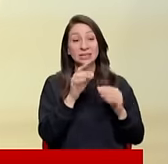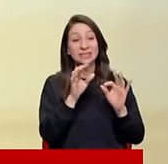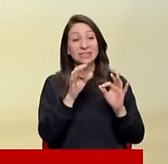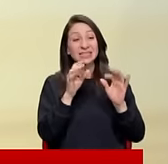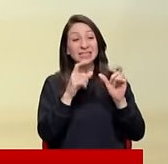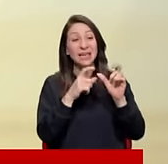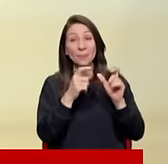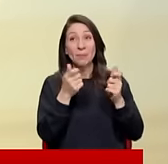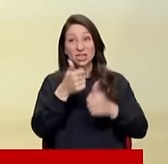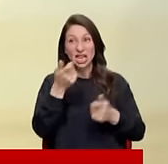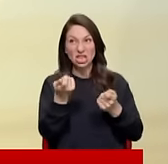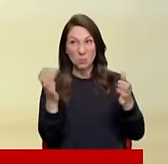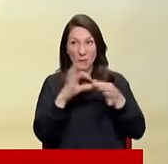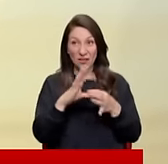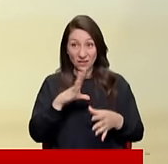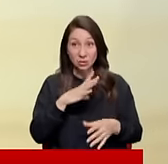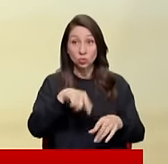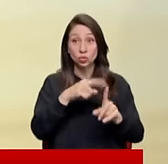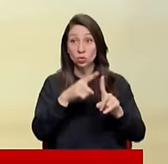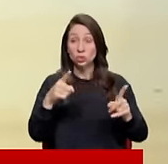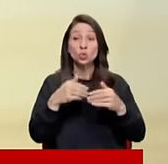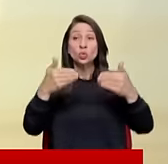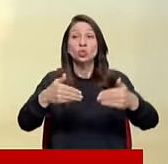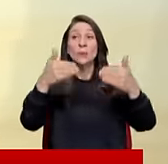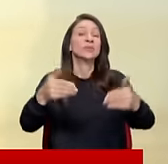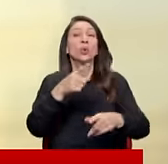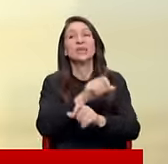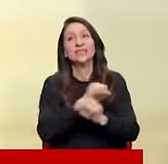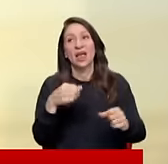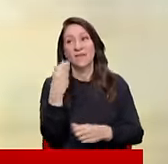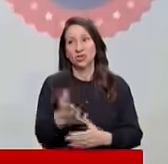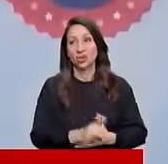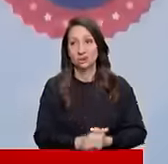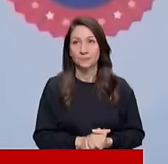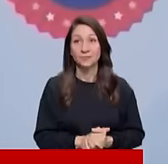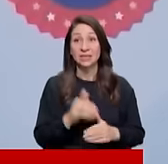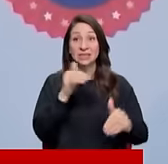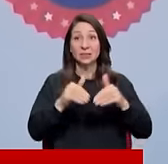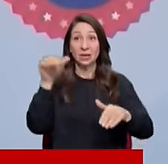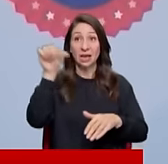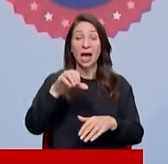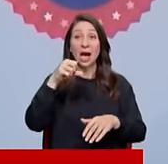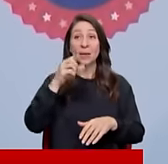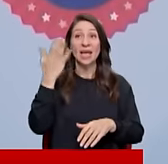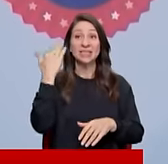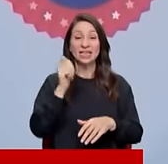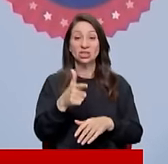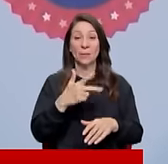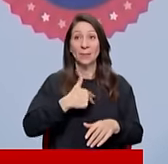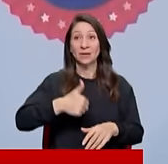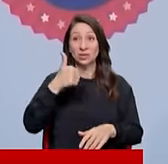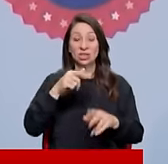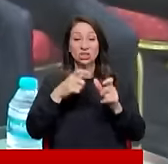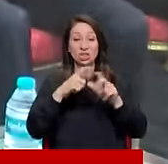iş tutanlar varsa bu sürecin uzaması onlara da zarar verecek. Seçimi kaybeden AK Partili eski ilçe belediye